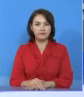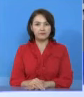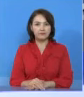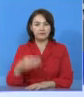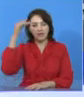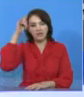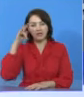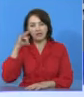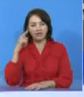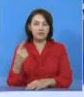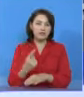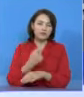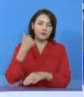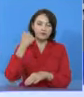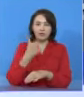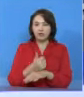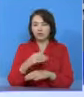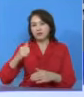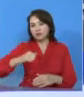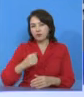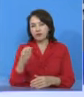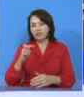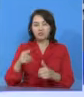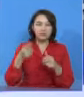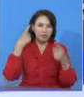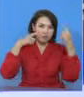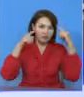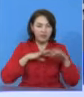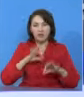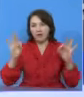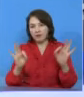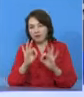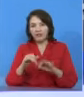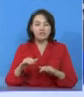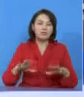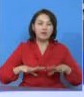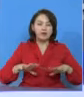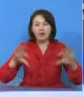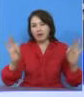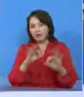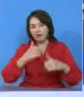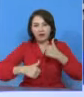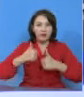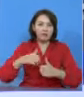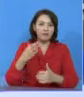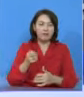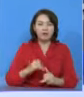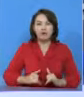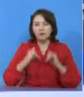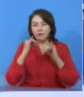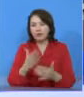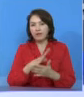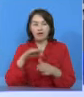Жалғастырамыз. Қазақтың тұңғыш бард ақыны Табылды Досымовтың шығармалары шырқалды. Сәйгүлік деп аталған ән байқауы қаламгердің құрметіне